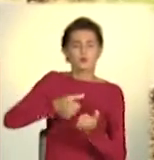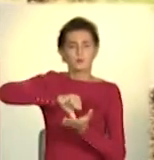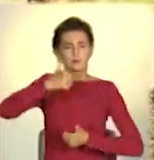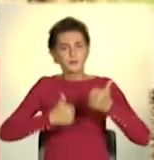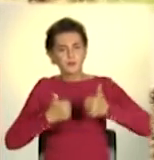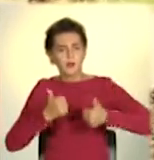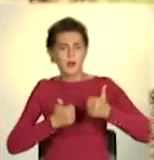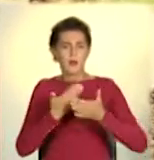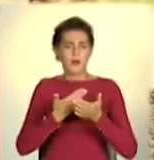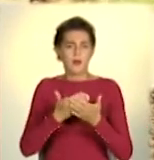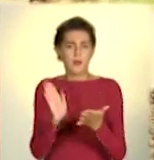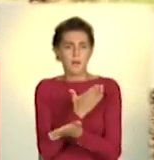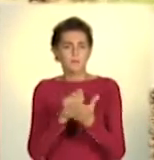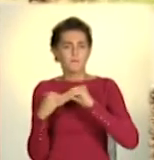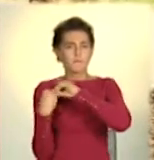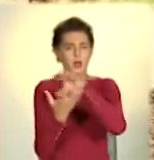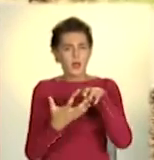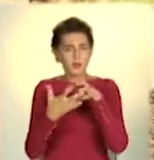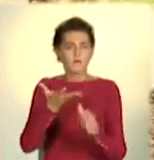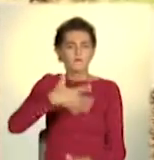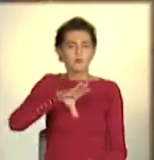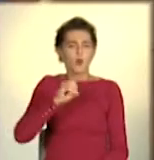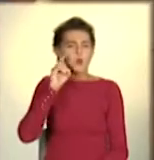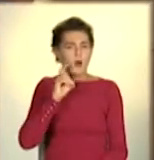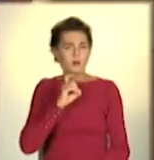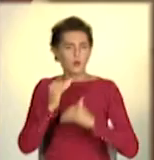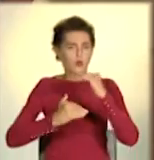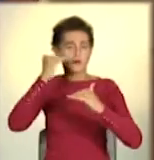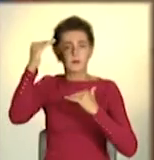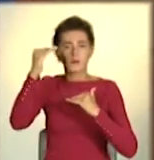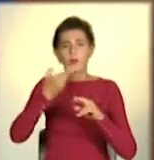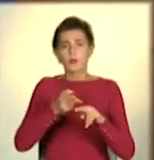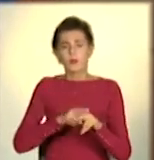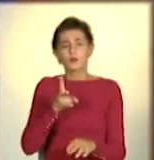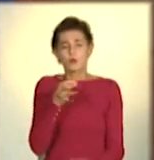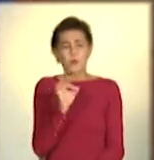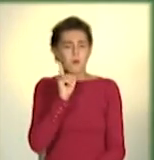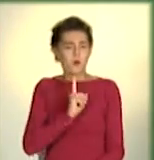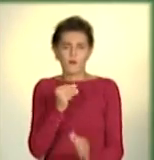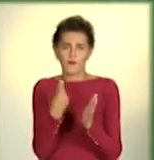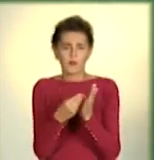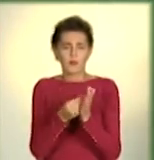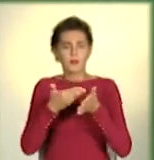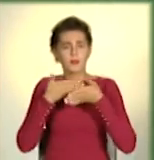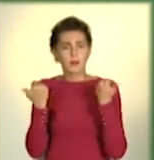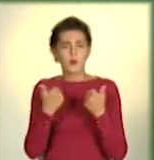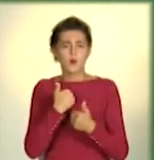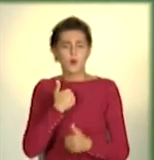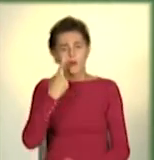само соревнування міжнародного і всеукраїнського рівня. Проте для цього поки немає грошей, тож хочуть